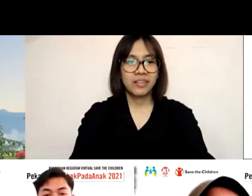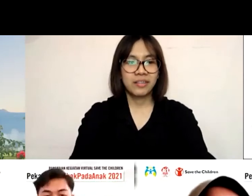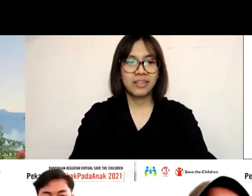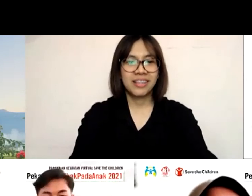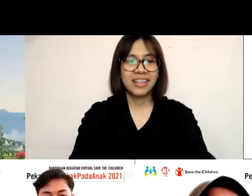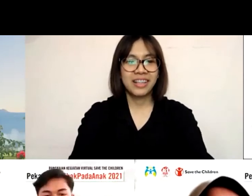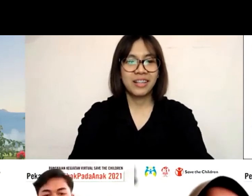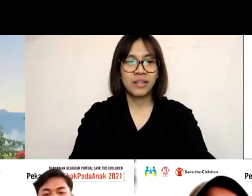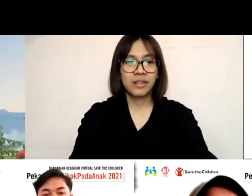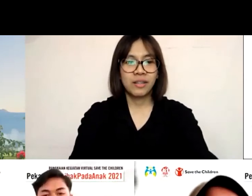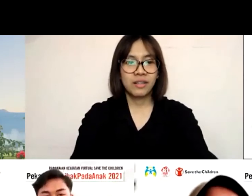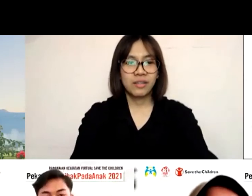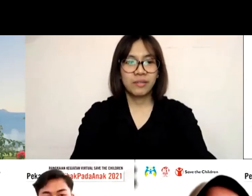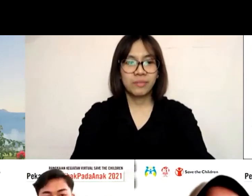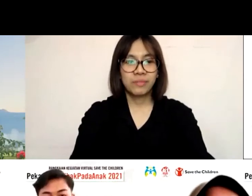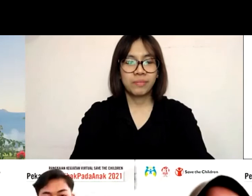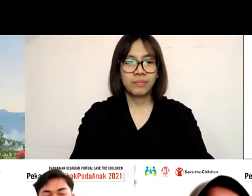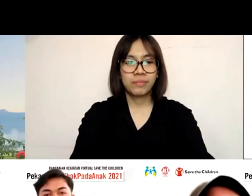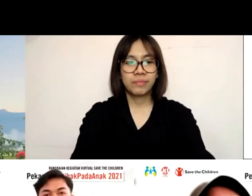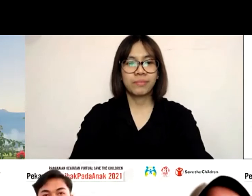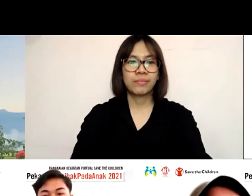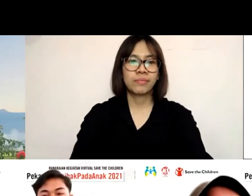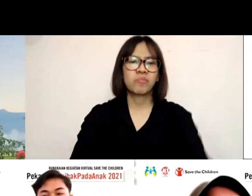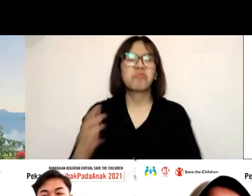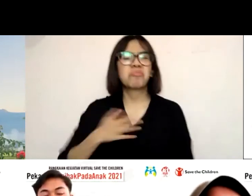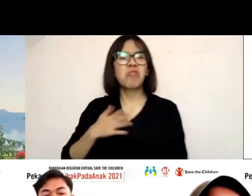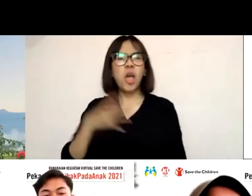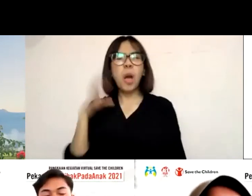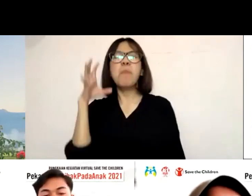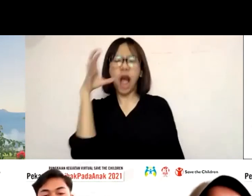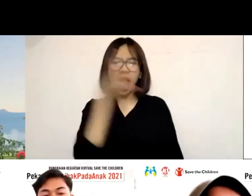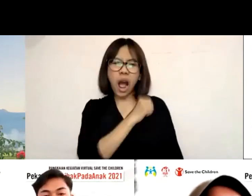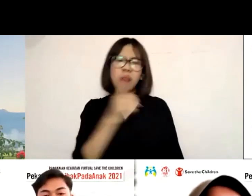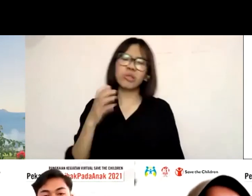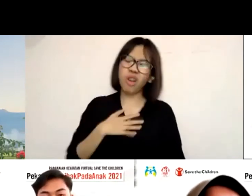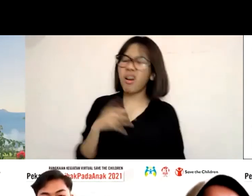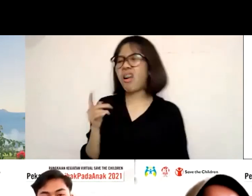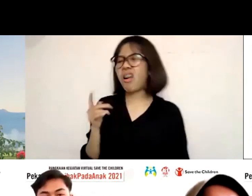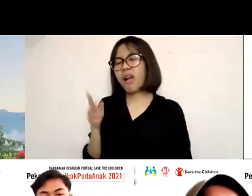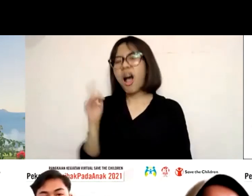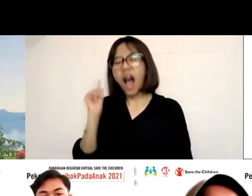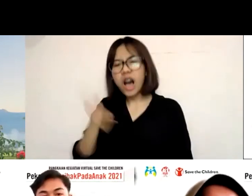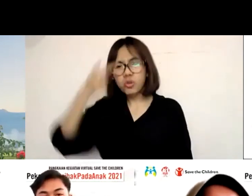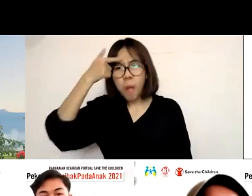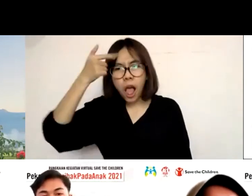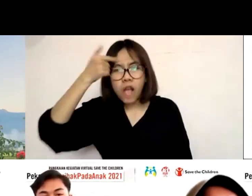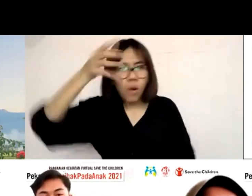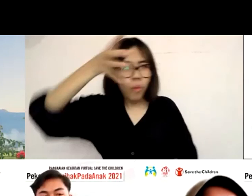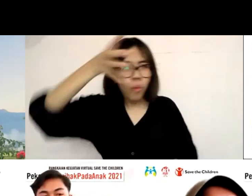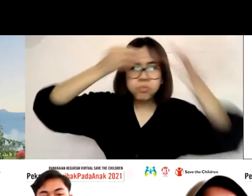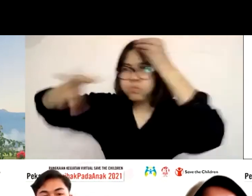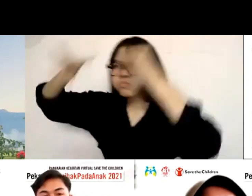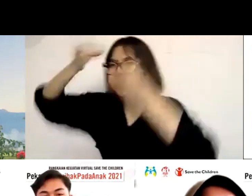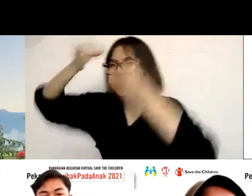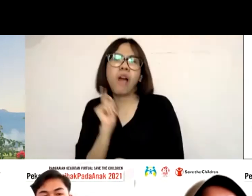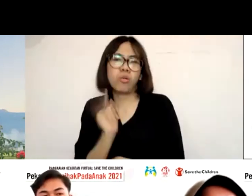kita. Saya mengerti kalau saya masih harus banyak belajar hal. Saya juga berharap